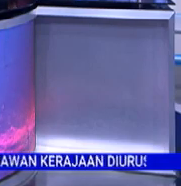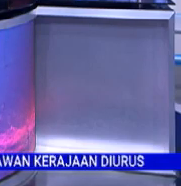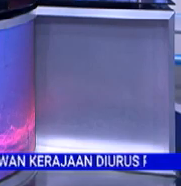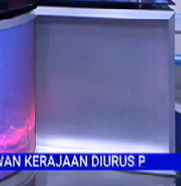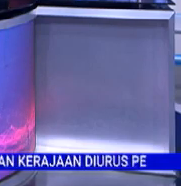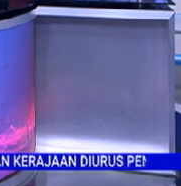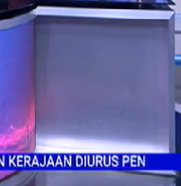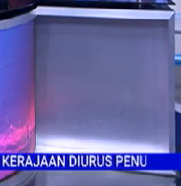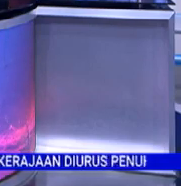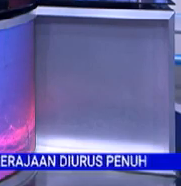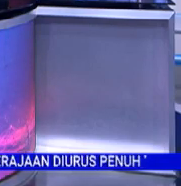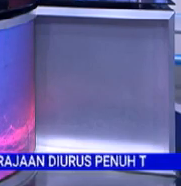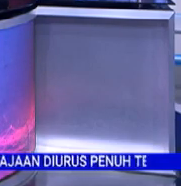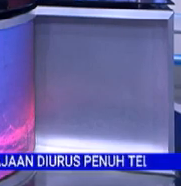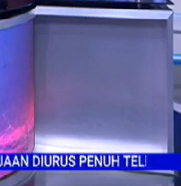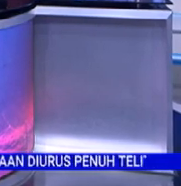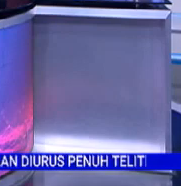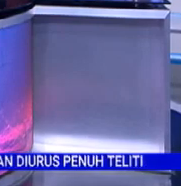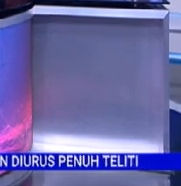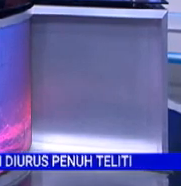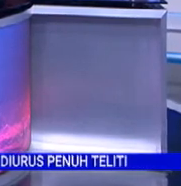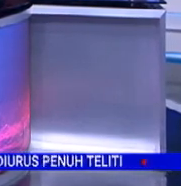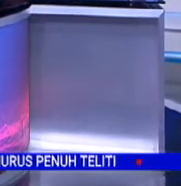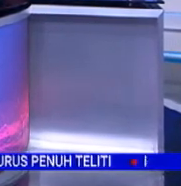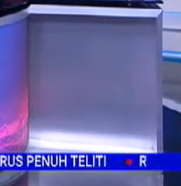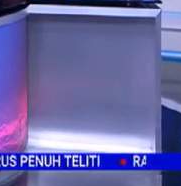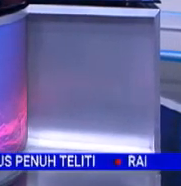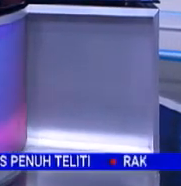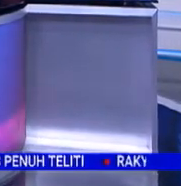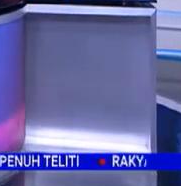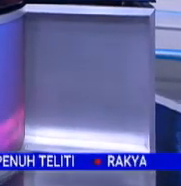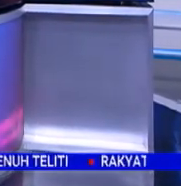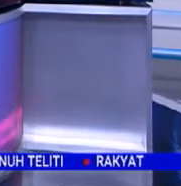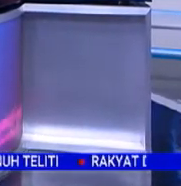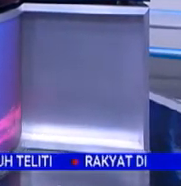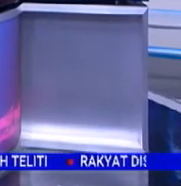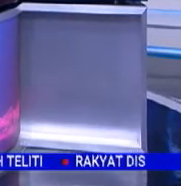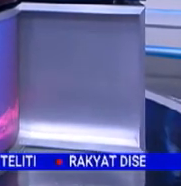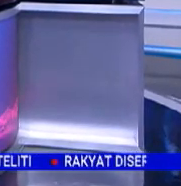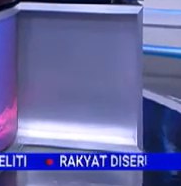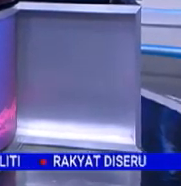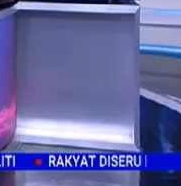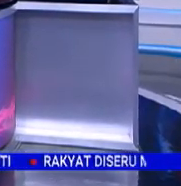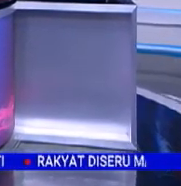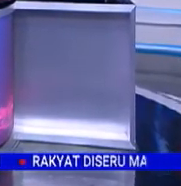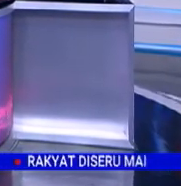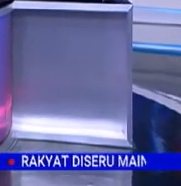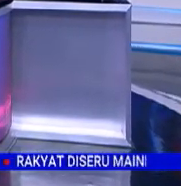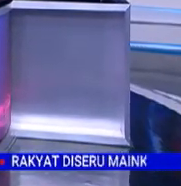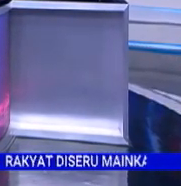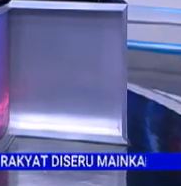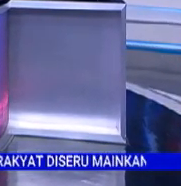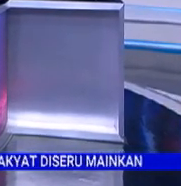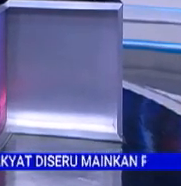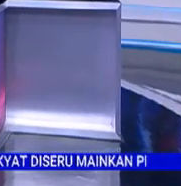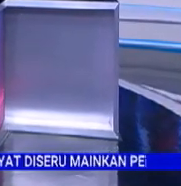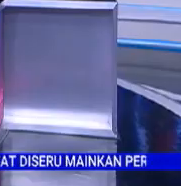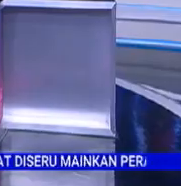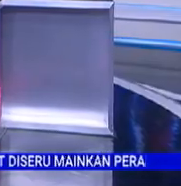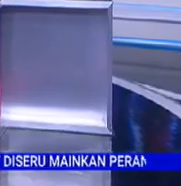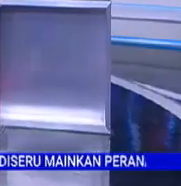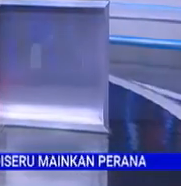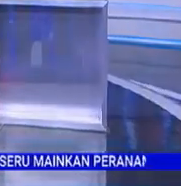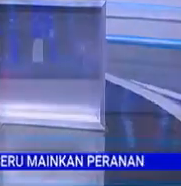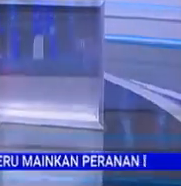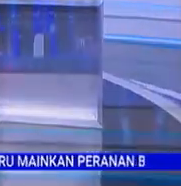kerana kita keluarga Malaysia. Yang sahih di berita RTM. Assalamualaikum. Salam sejahtera.